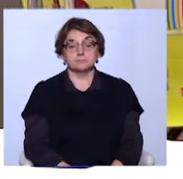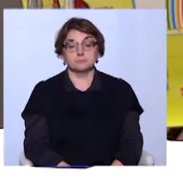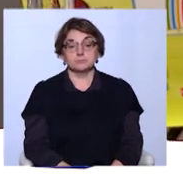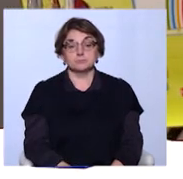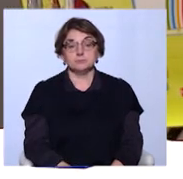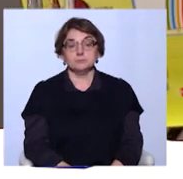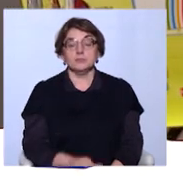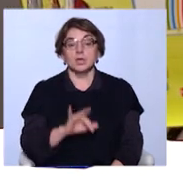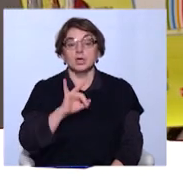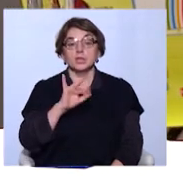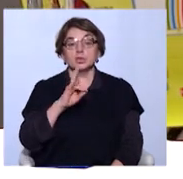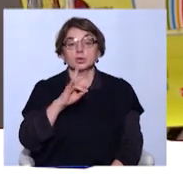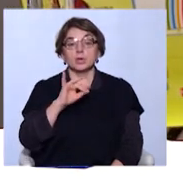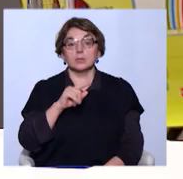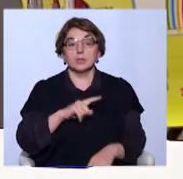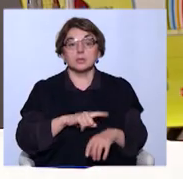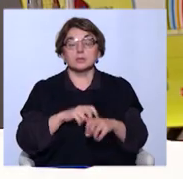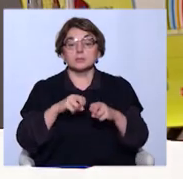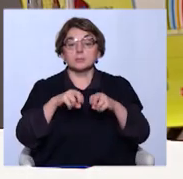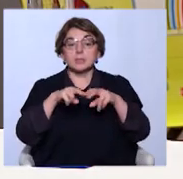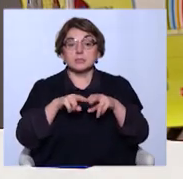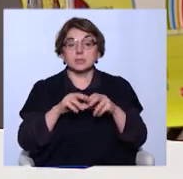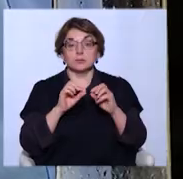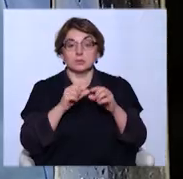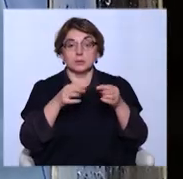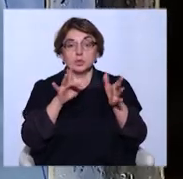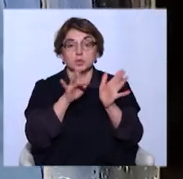და ინდიგო კარმინი. ინდიგო კარმინი საათის მინაზეა მოთავსებული.